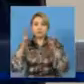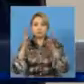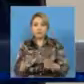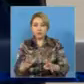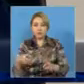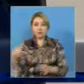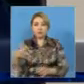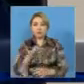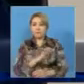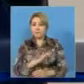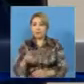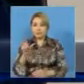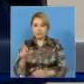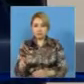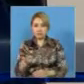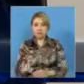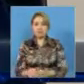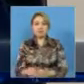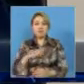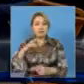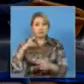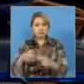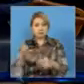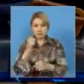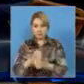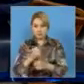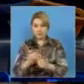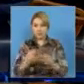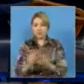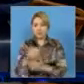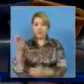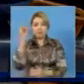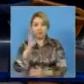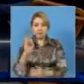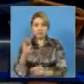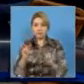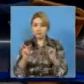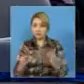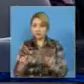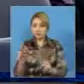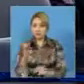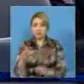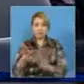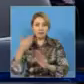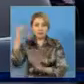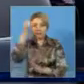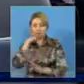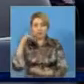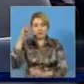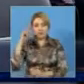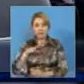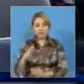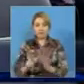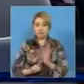около 3 миллионов человек. Для завершения работы по восстановлению исторической справедливости в ноябре прошлого года в Казахстане